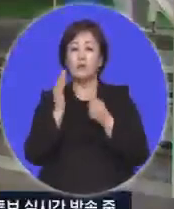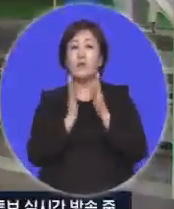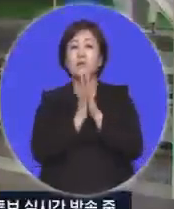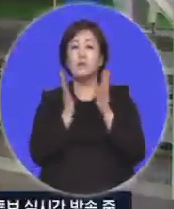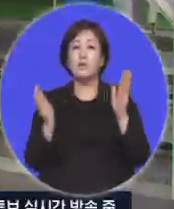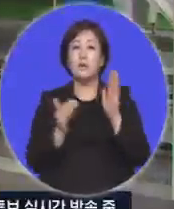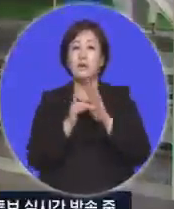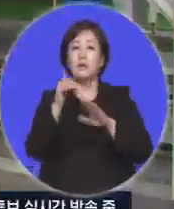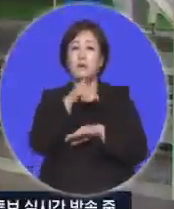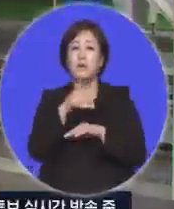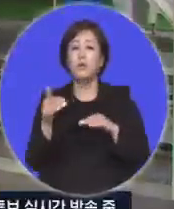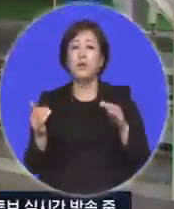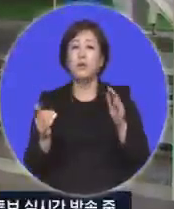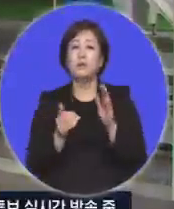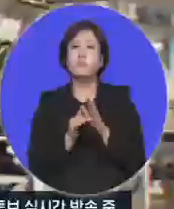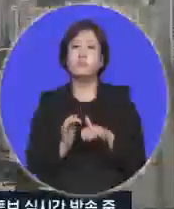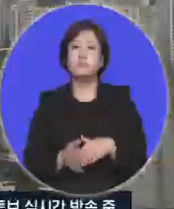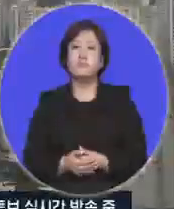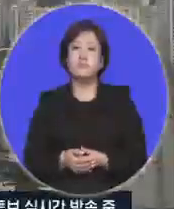예정이라고 밝혔습니다.